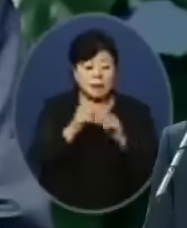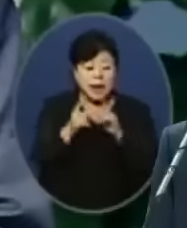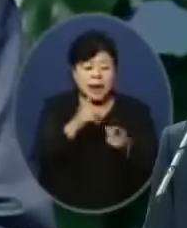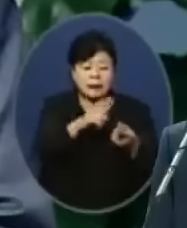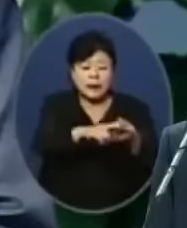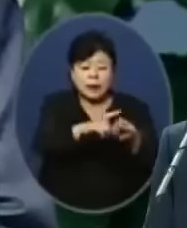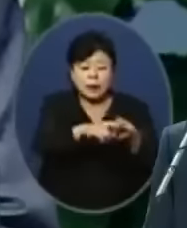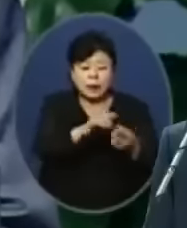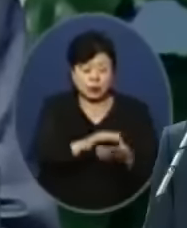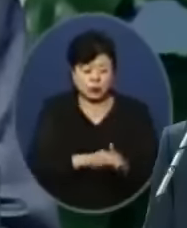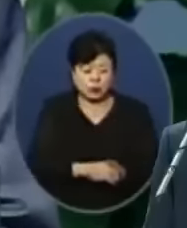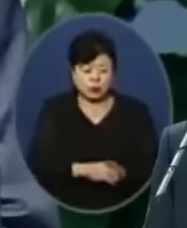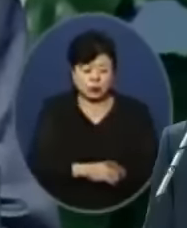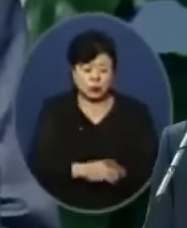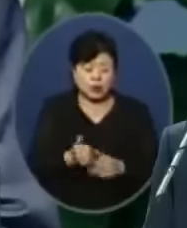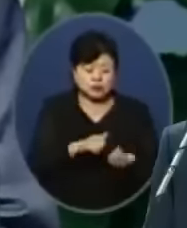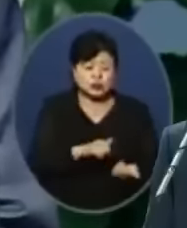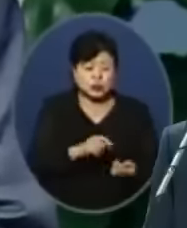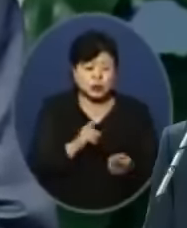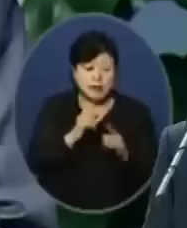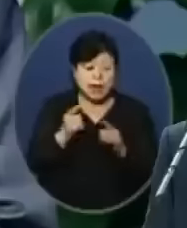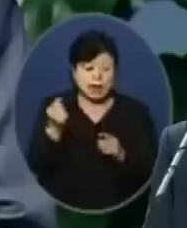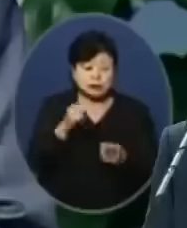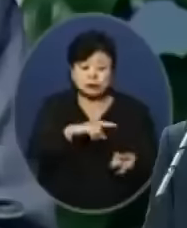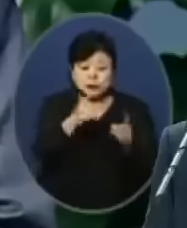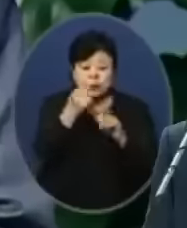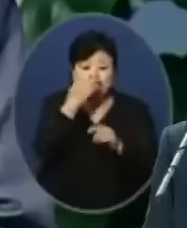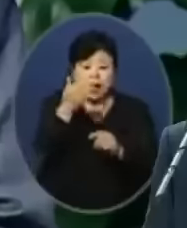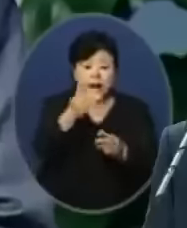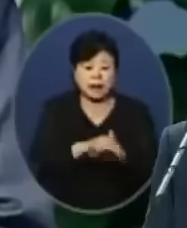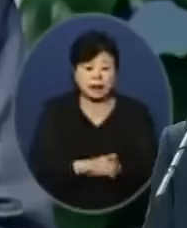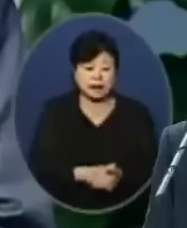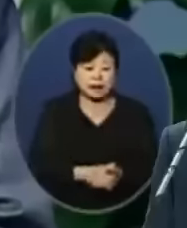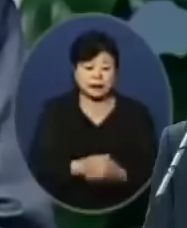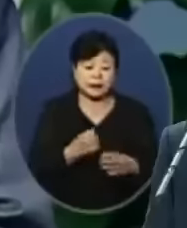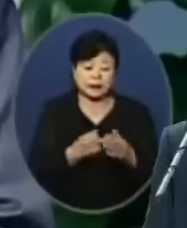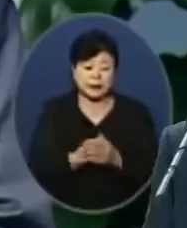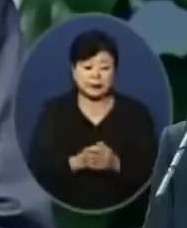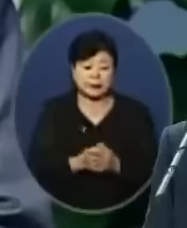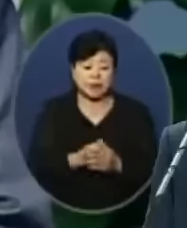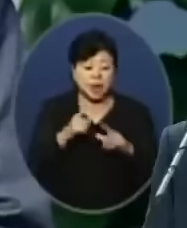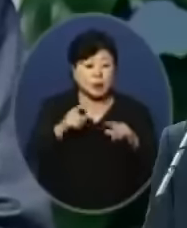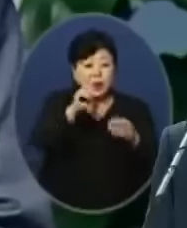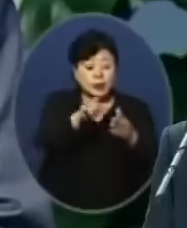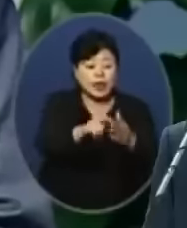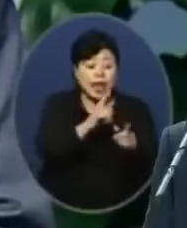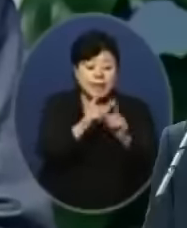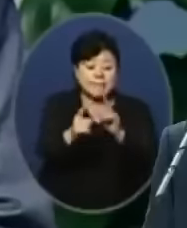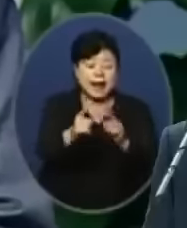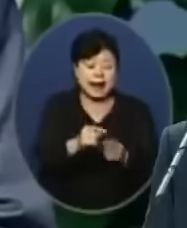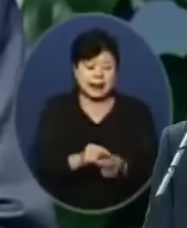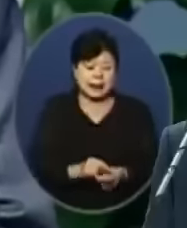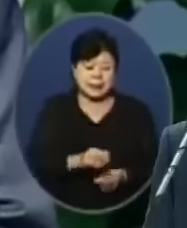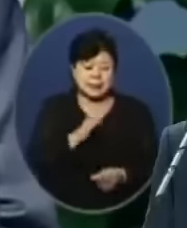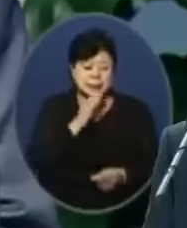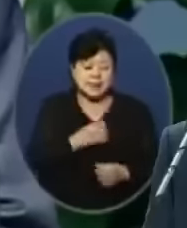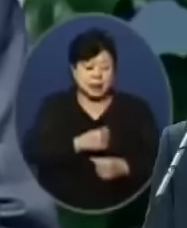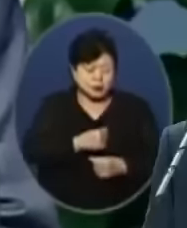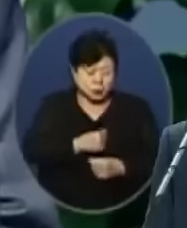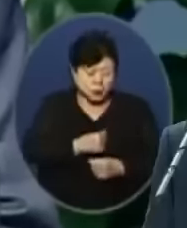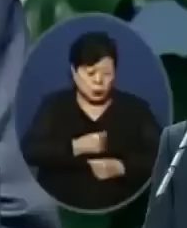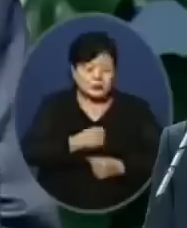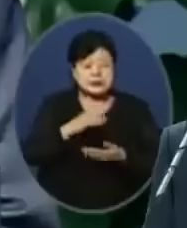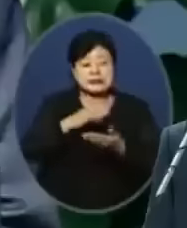말로서 죽고 말로서 살 수 있는 것입니다. 그러므로 평소에 말을 굉장히